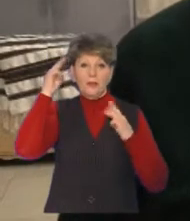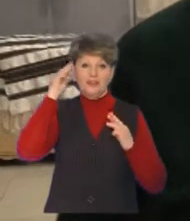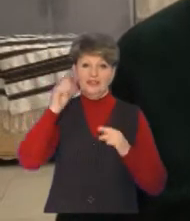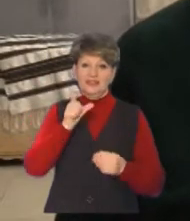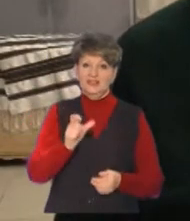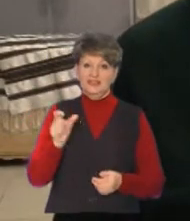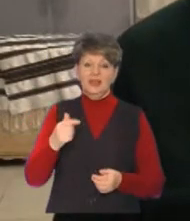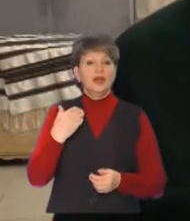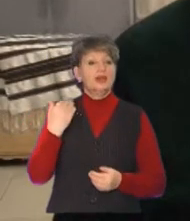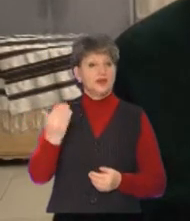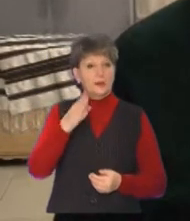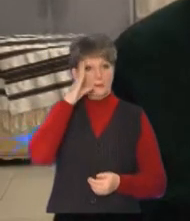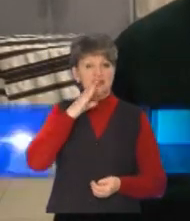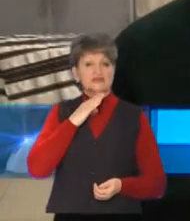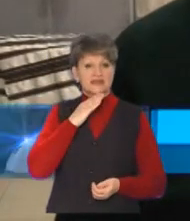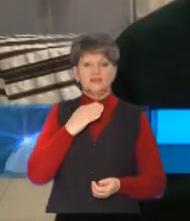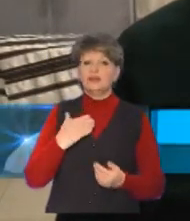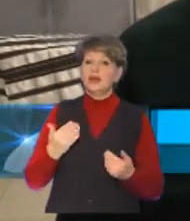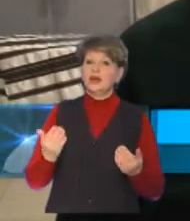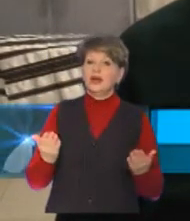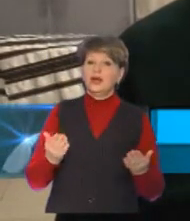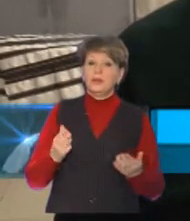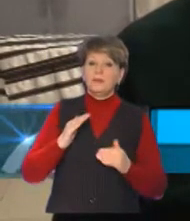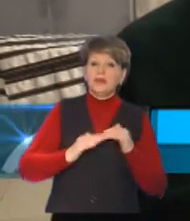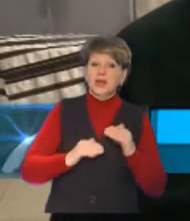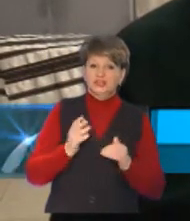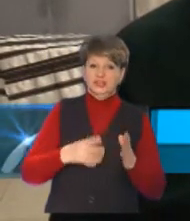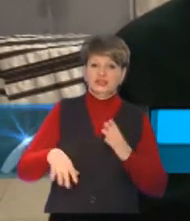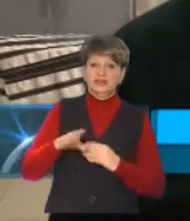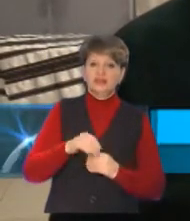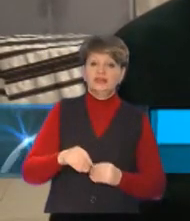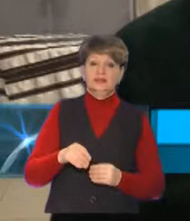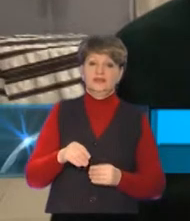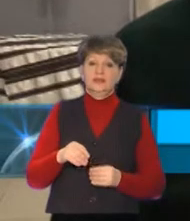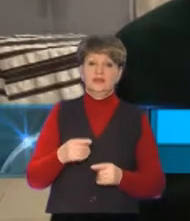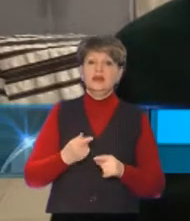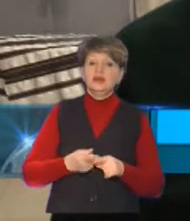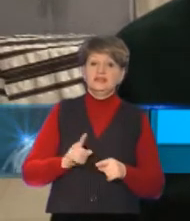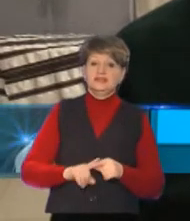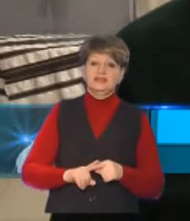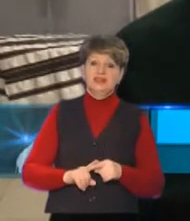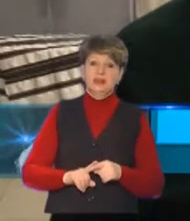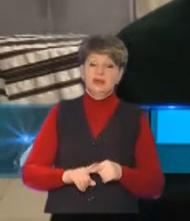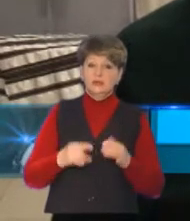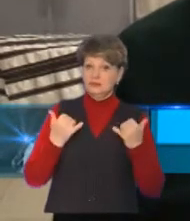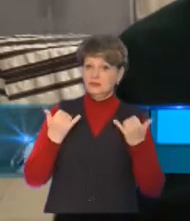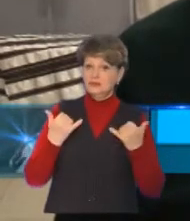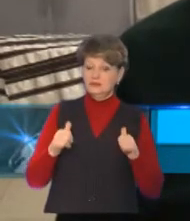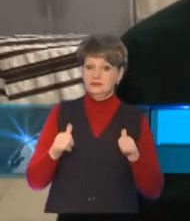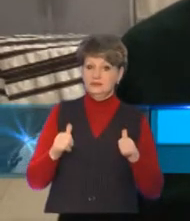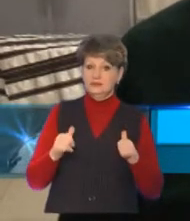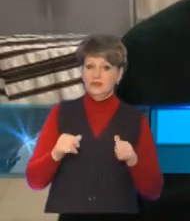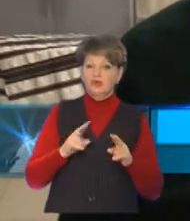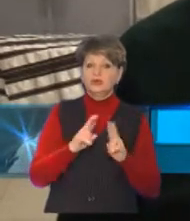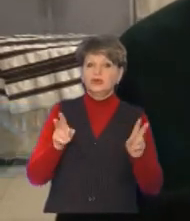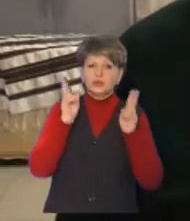і подобається реакція їх батьків, бо практично для всіх це в певній мірі несподіванка, тому